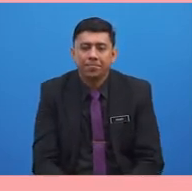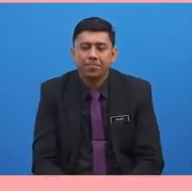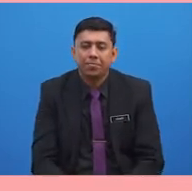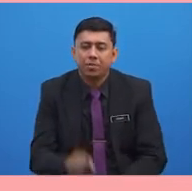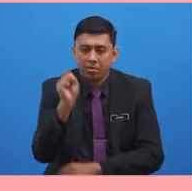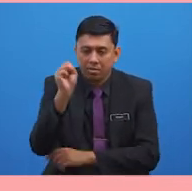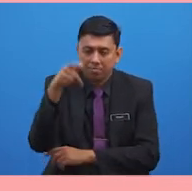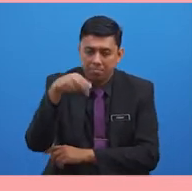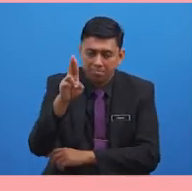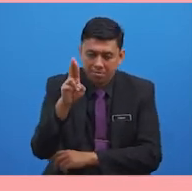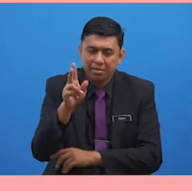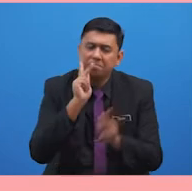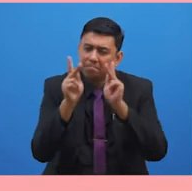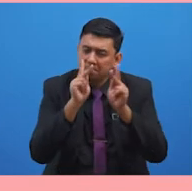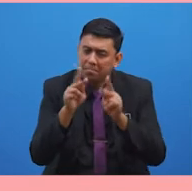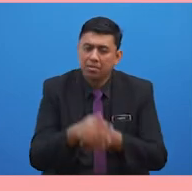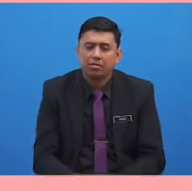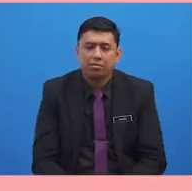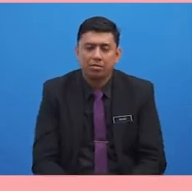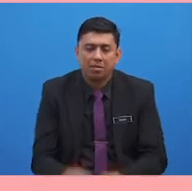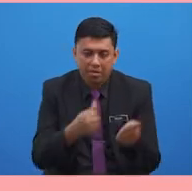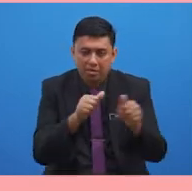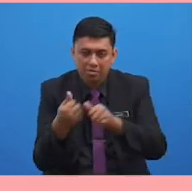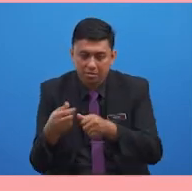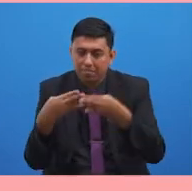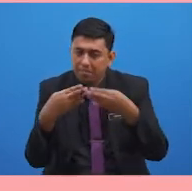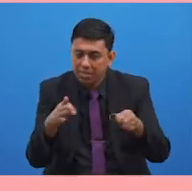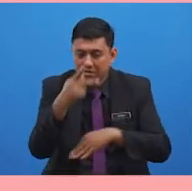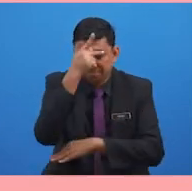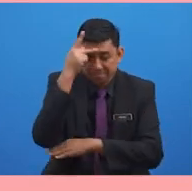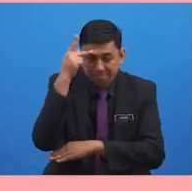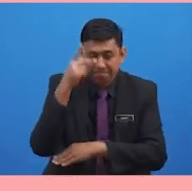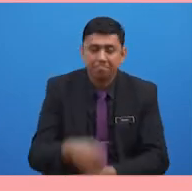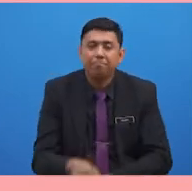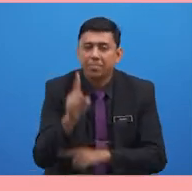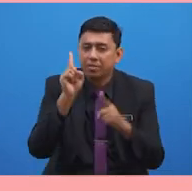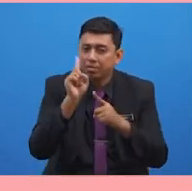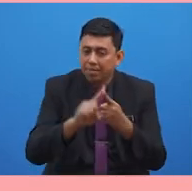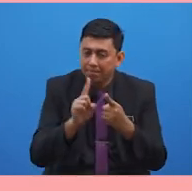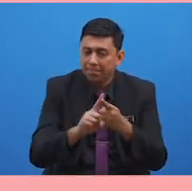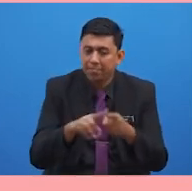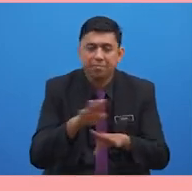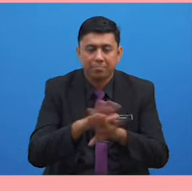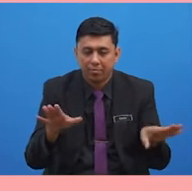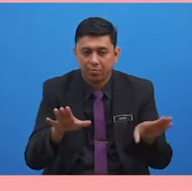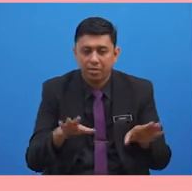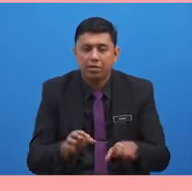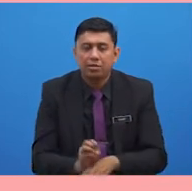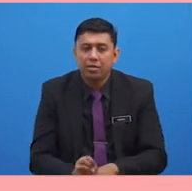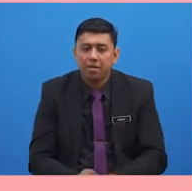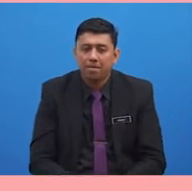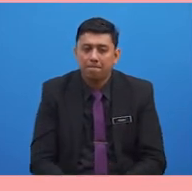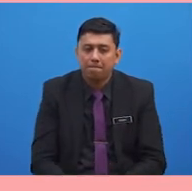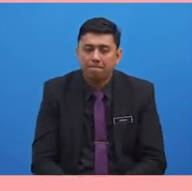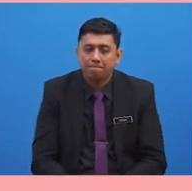Suruhanjaya dikatakan sebagai sebuah agensi bebas kerana pertama, tidak